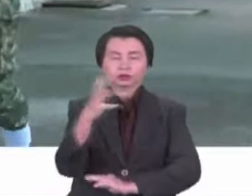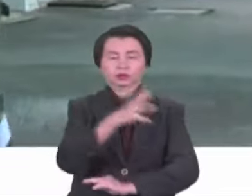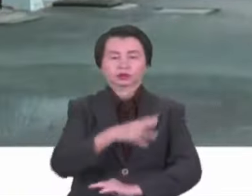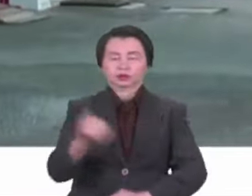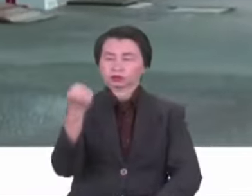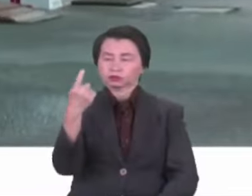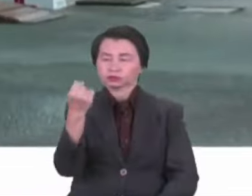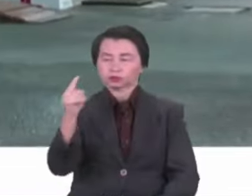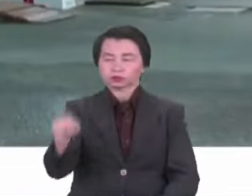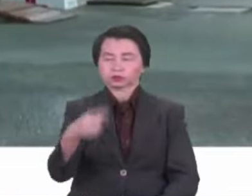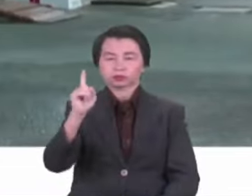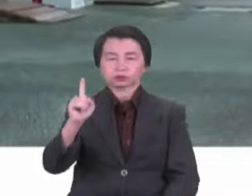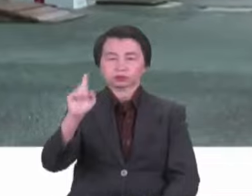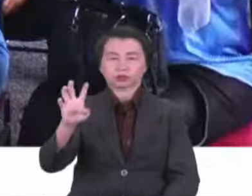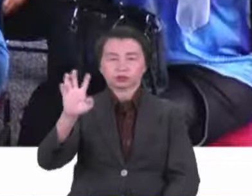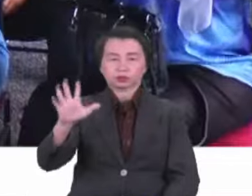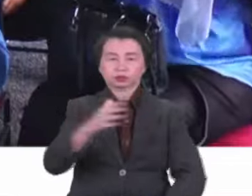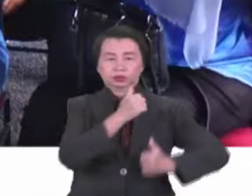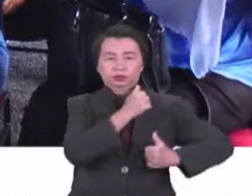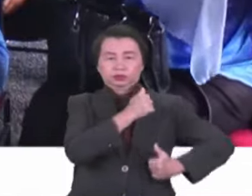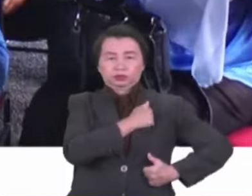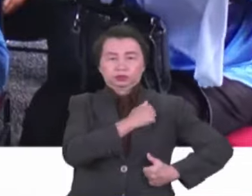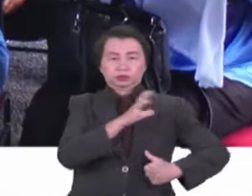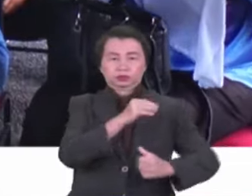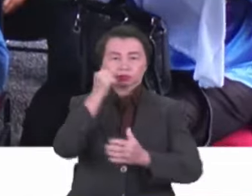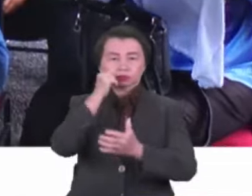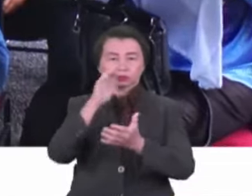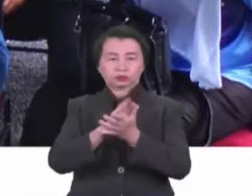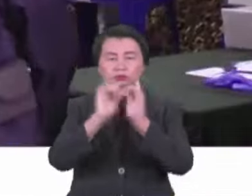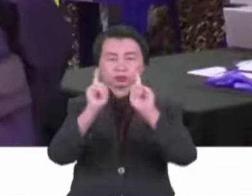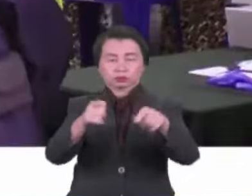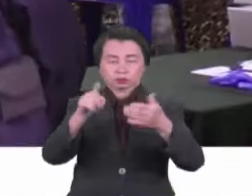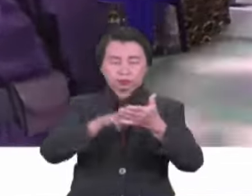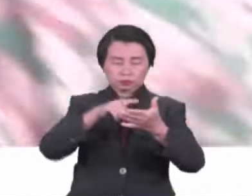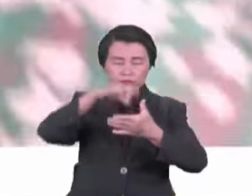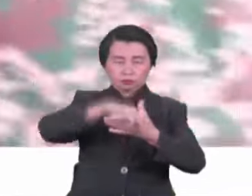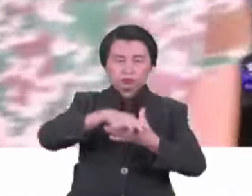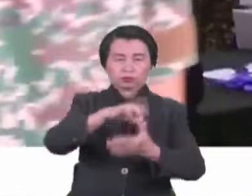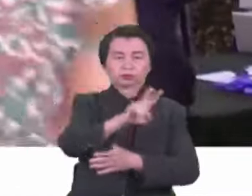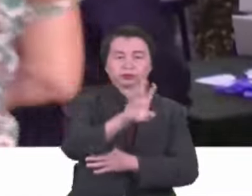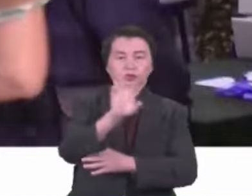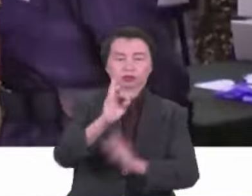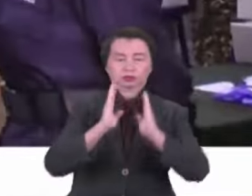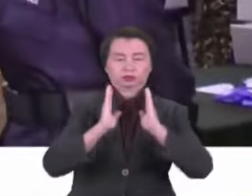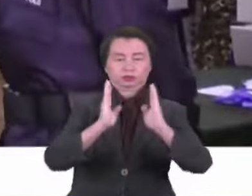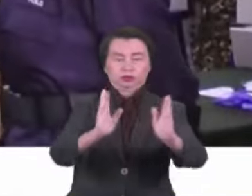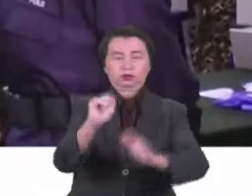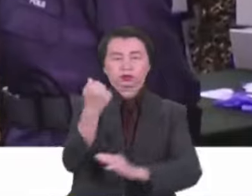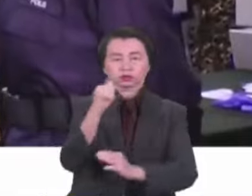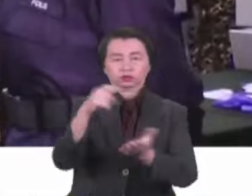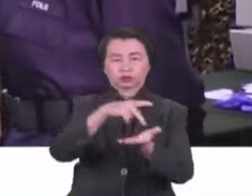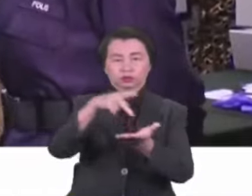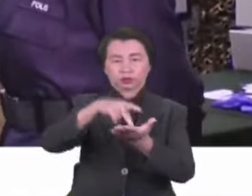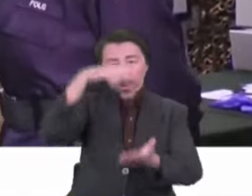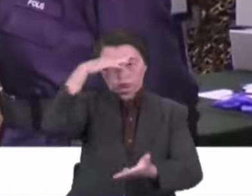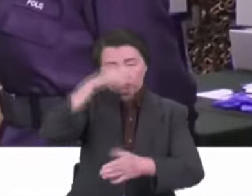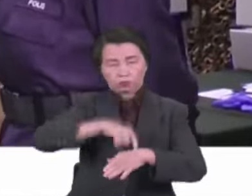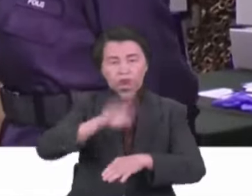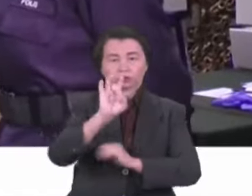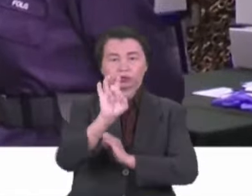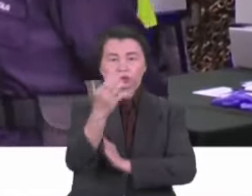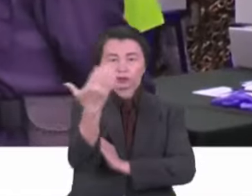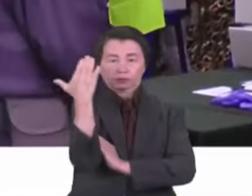itu, 11,145 anggota tentera serta pasangan menunaikan tanggungjawab di 26 saluran di 10 kem seluruh Johor bermula 8